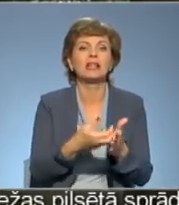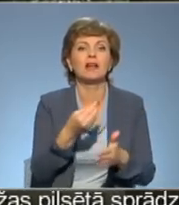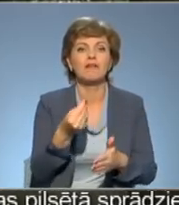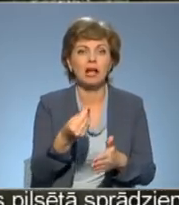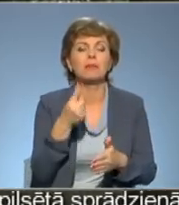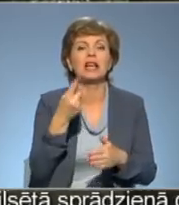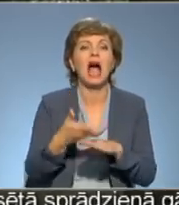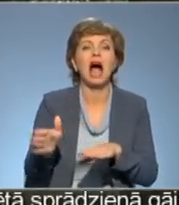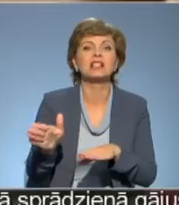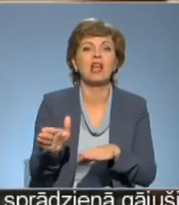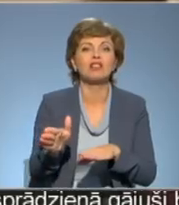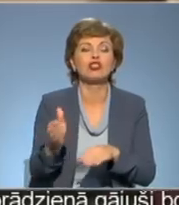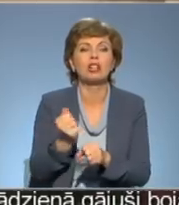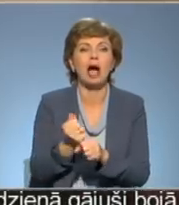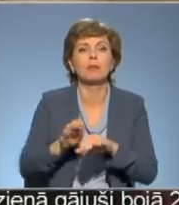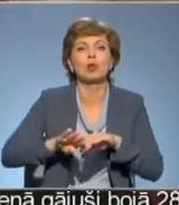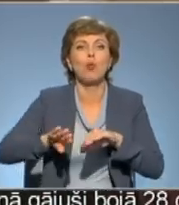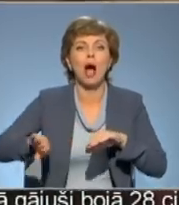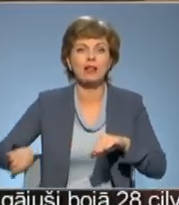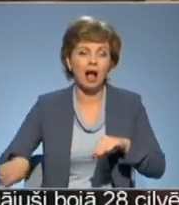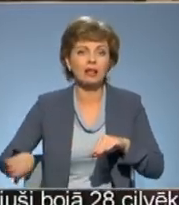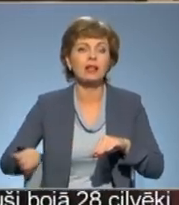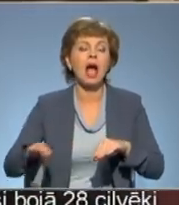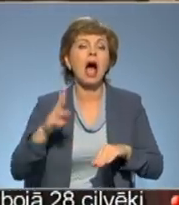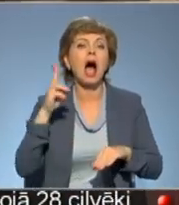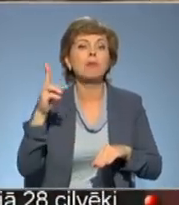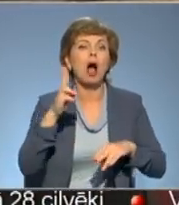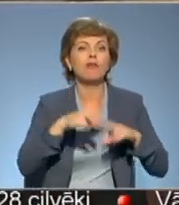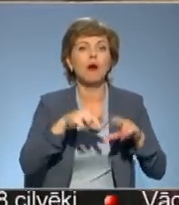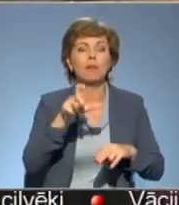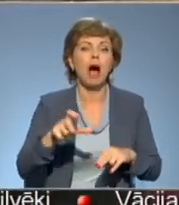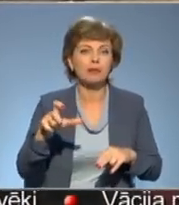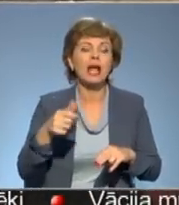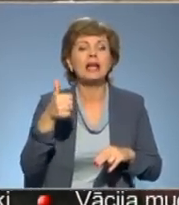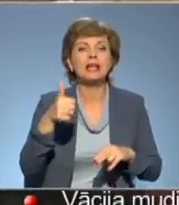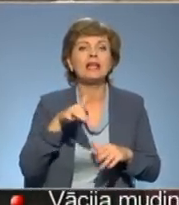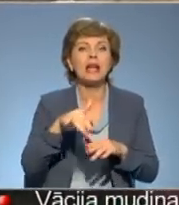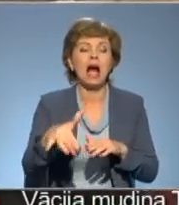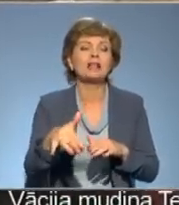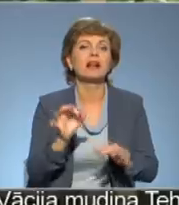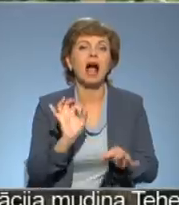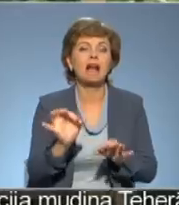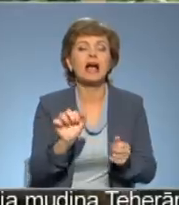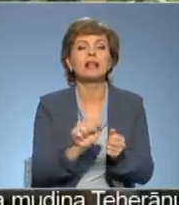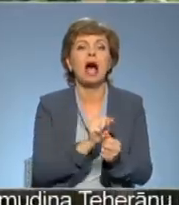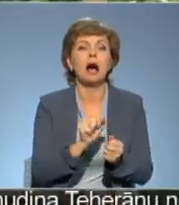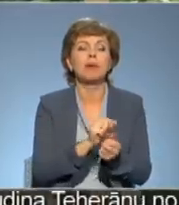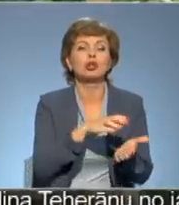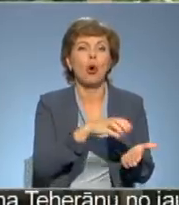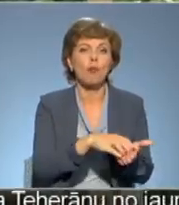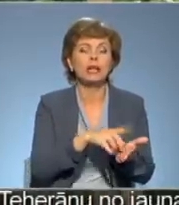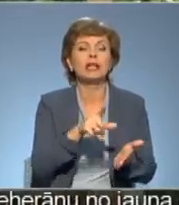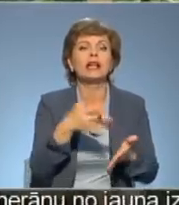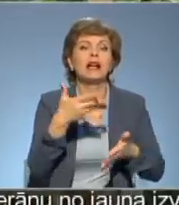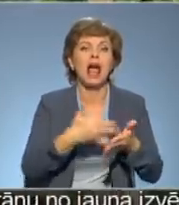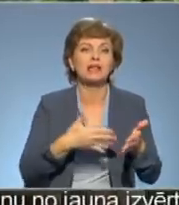darbi tā kā nodalīti. Kā apgalvo būvnieki, tad darbi ir traiti, tā kā šis ir dabas objekts, tad nākoties